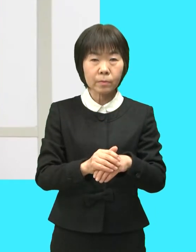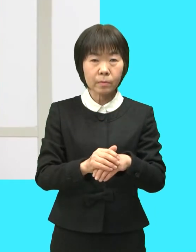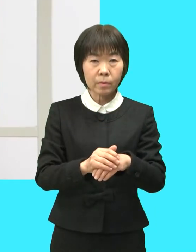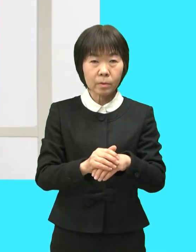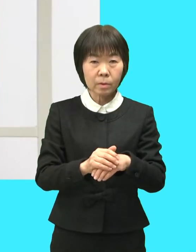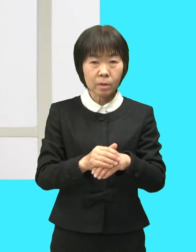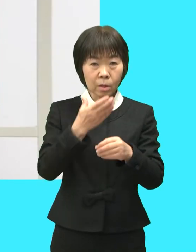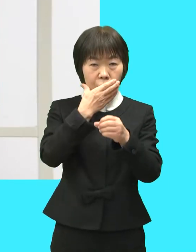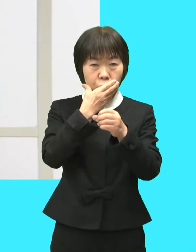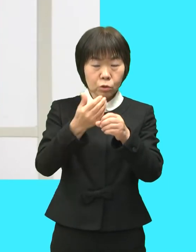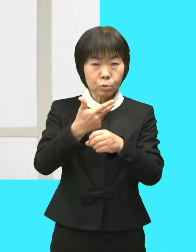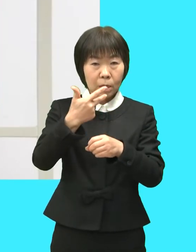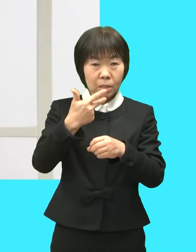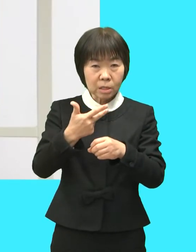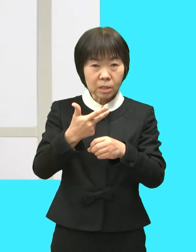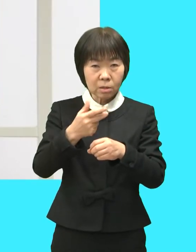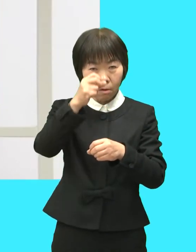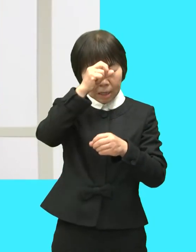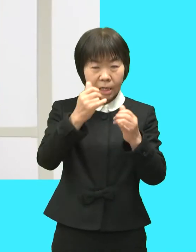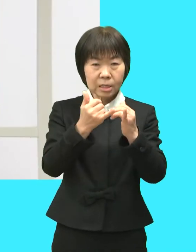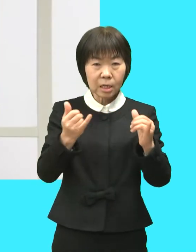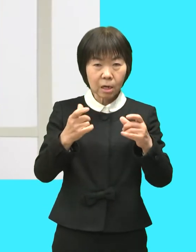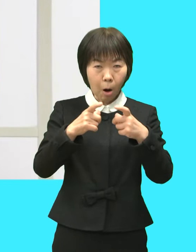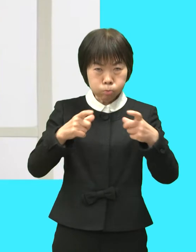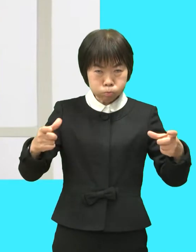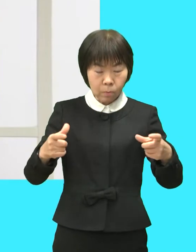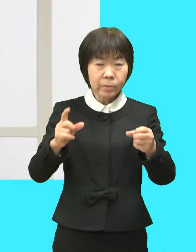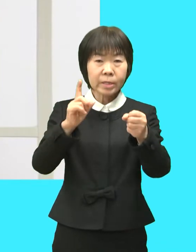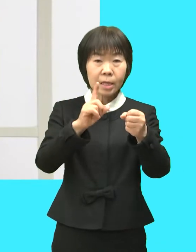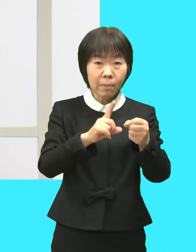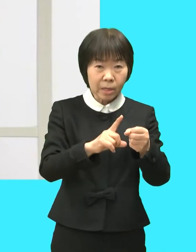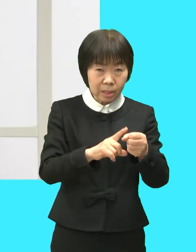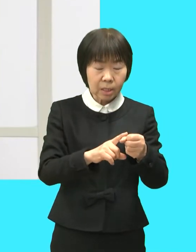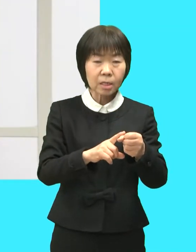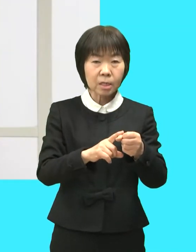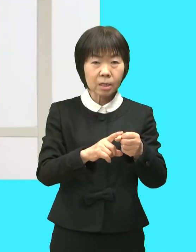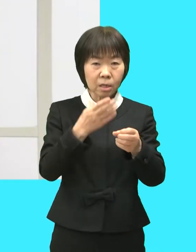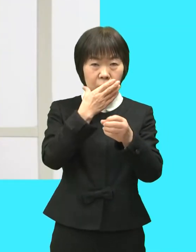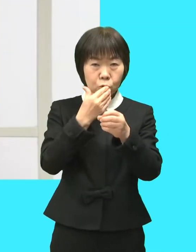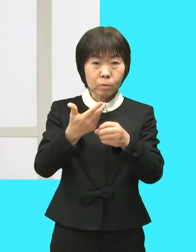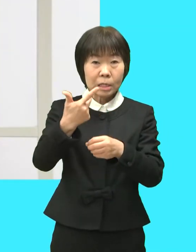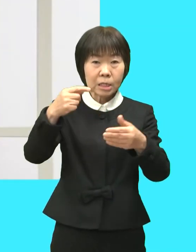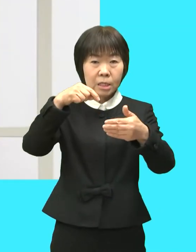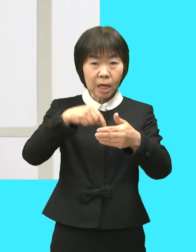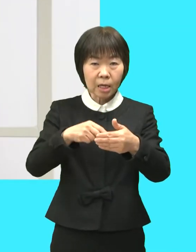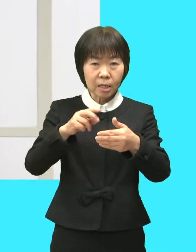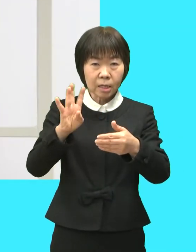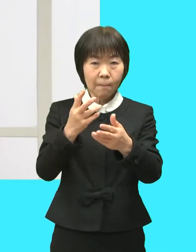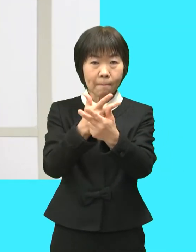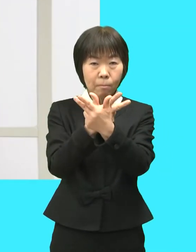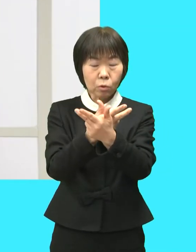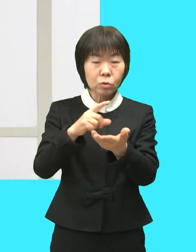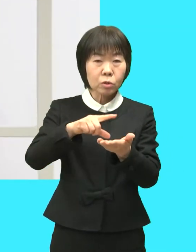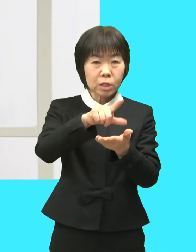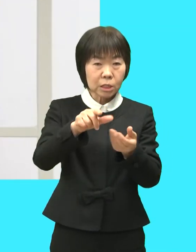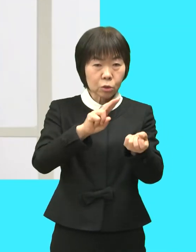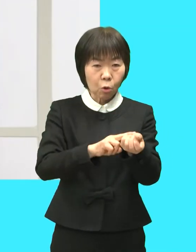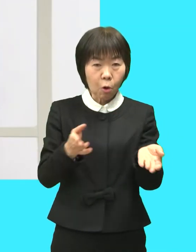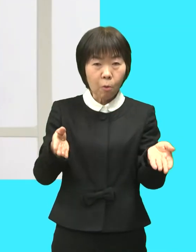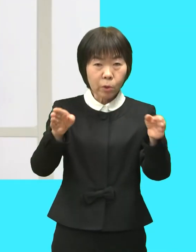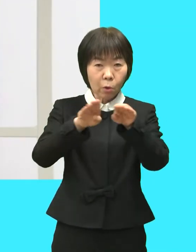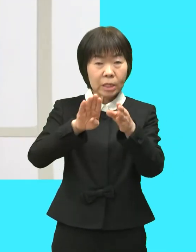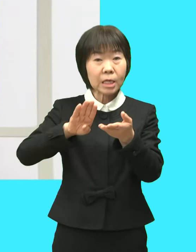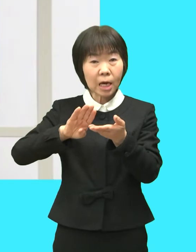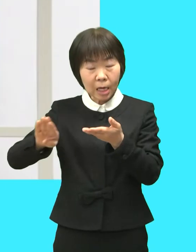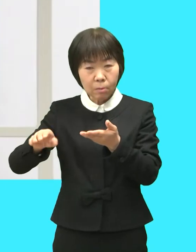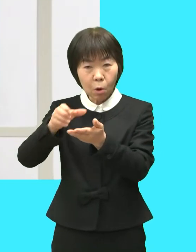福島市の患者数が急増することによって、福島市内県北地域の病院のみならず、